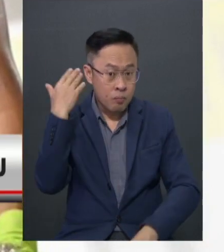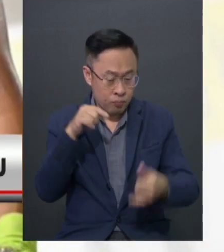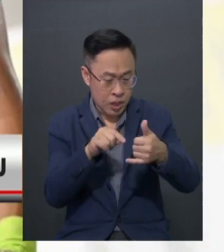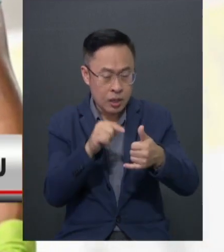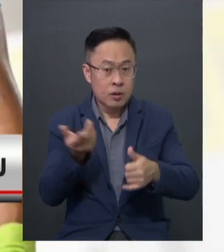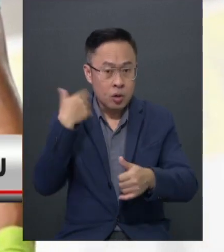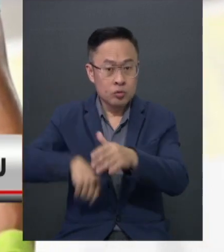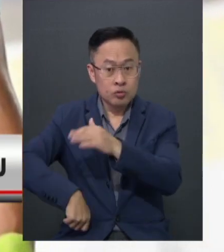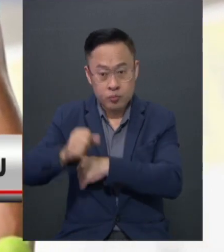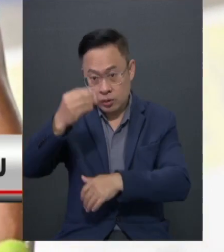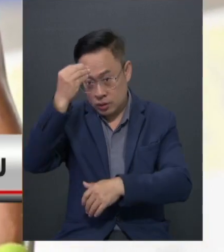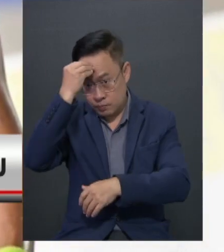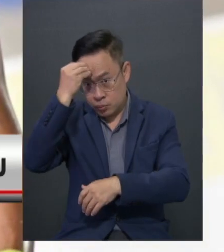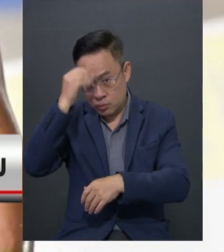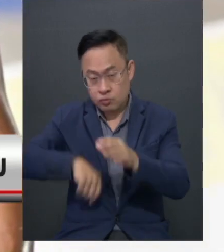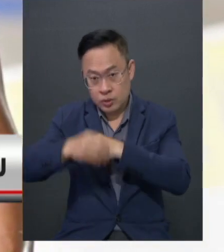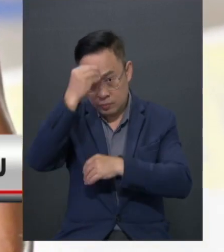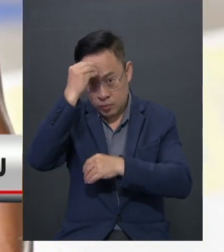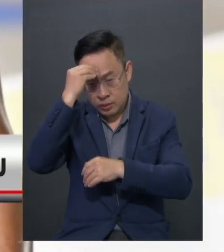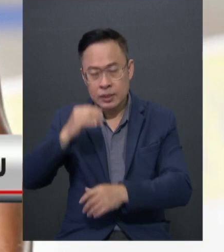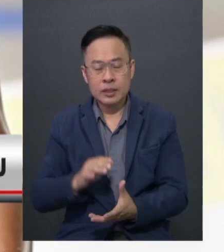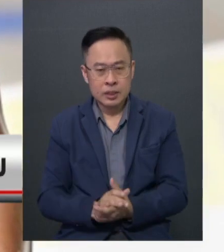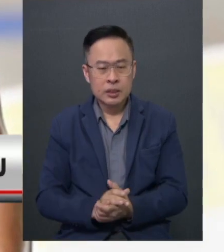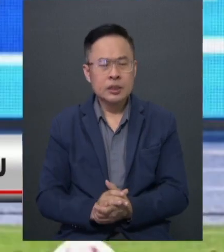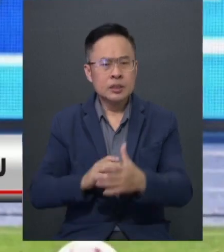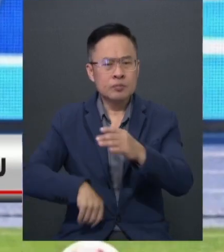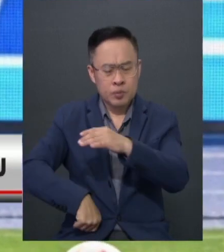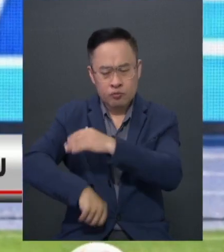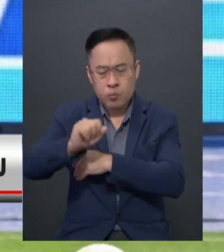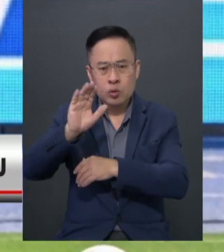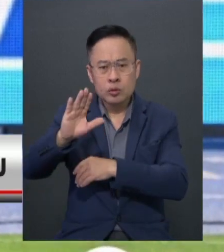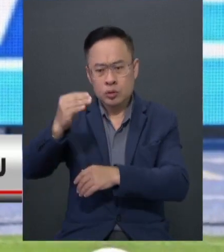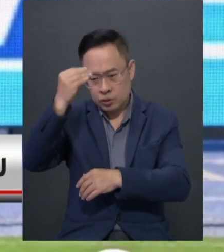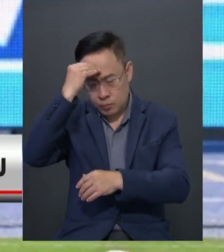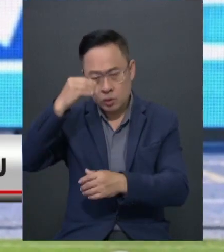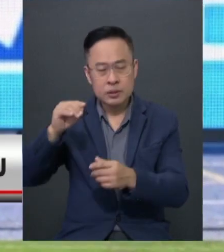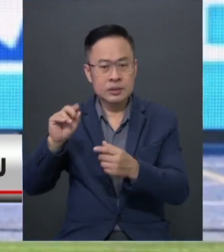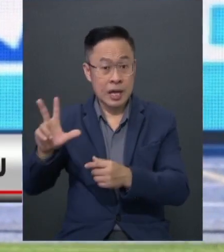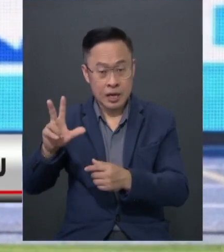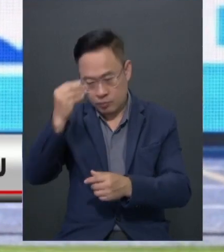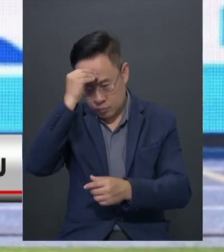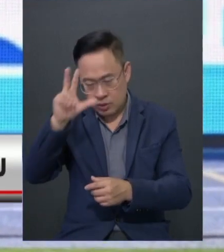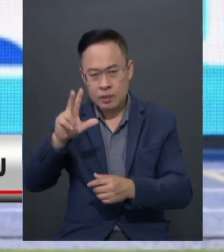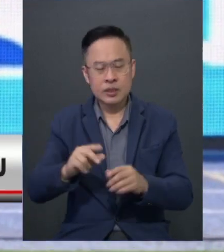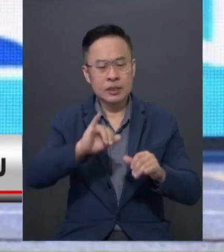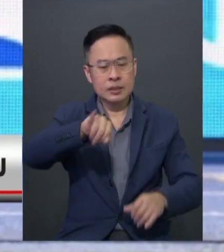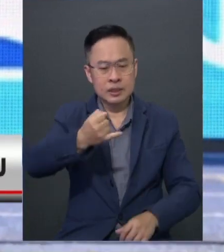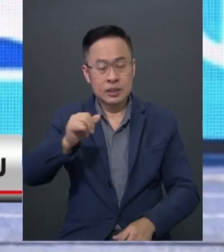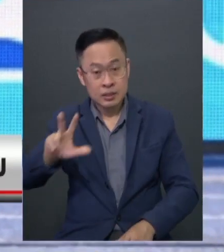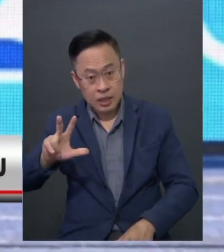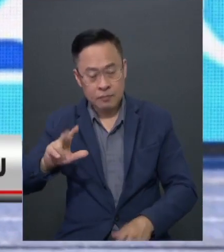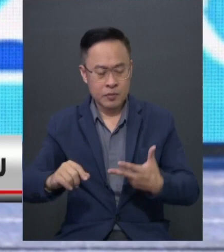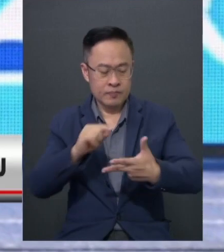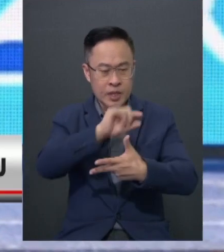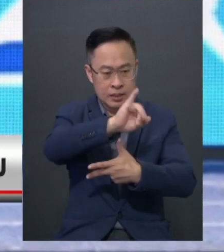มอลิโอกะครับที่พึ่งตกชั้นไปในเจลีก 3เมื่อปีที่แล้วนะครับเบนเนอร์ลงเล่นใน Janeอีก 2ไป 32นัดยิงไป 4ประตู